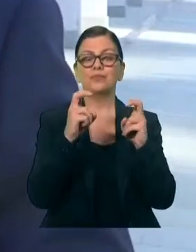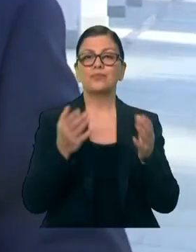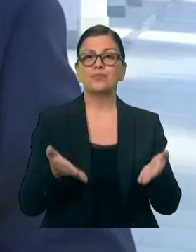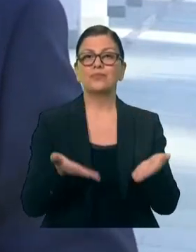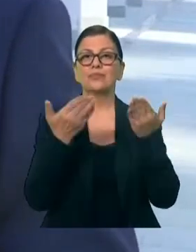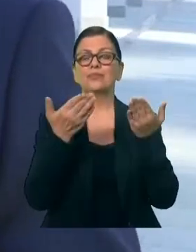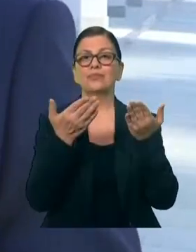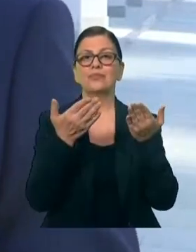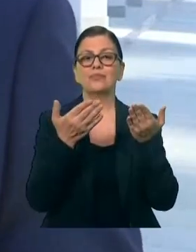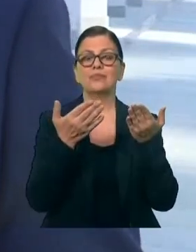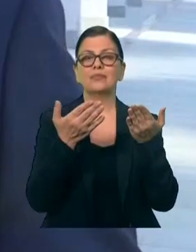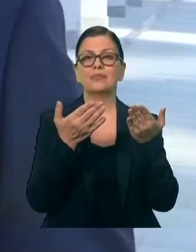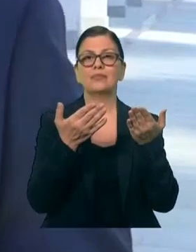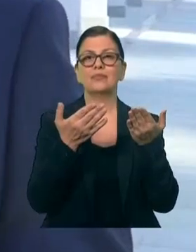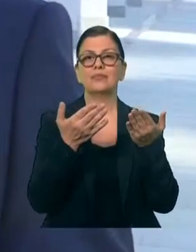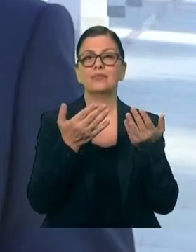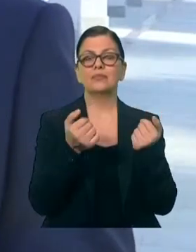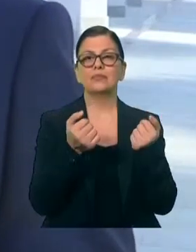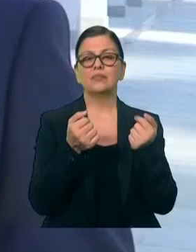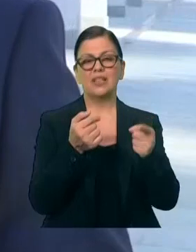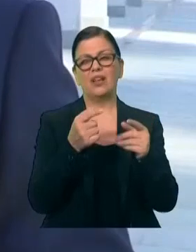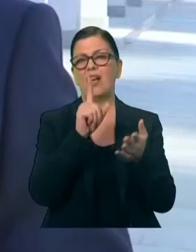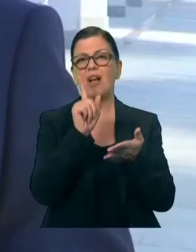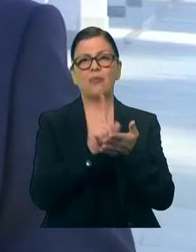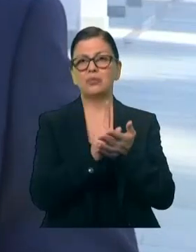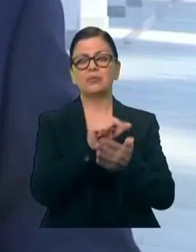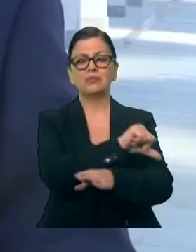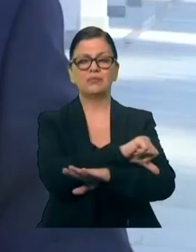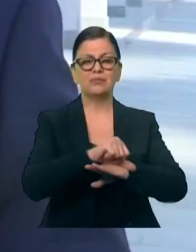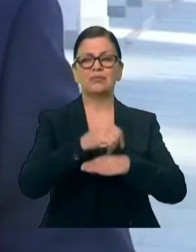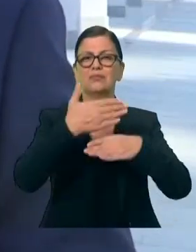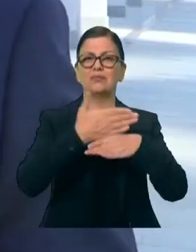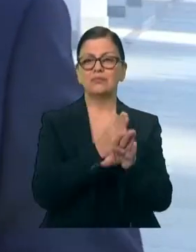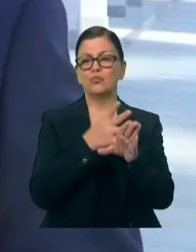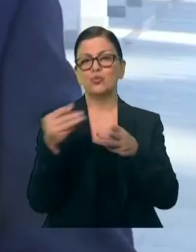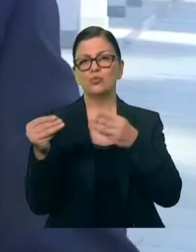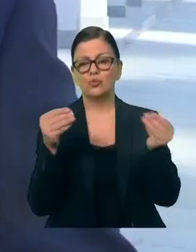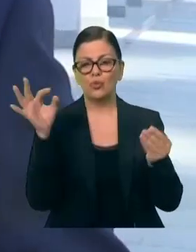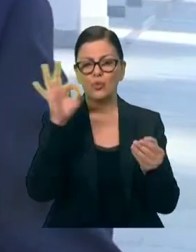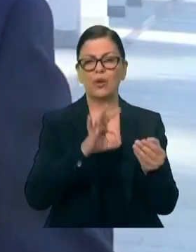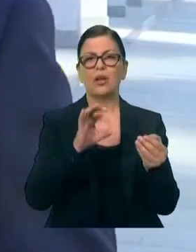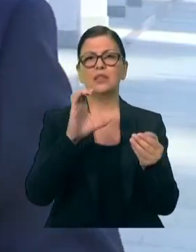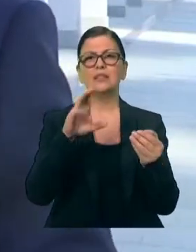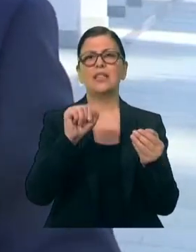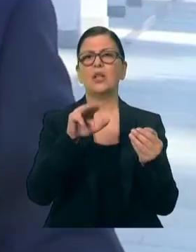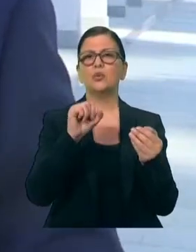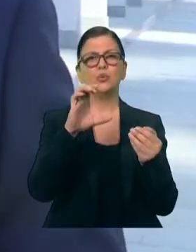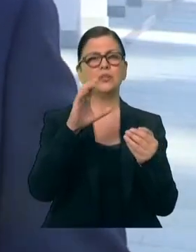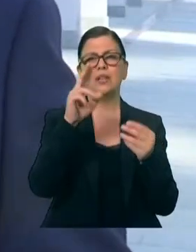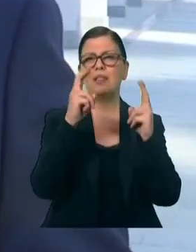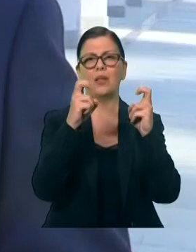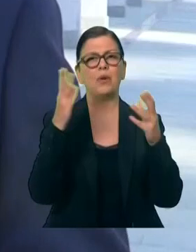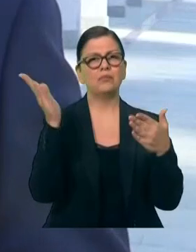də regional məsələ. Təbii ki, burada delimitasiya, demarkasiyadan söhbət gedir. Eyni zamanda statusdan təbii ki, söhbət gedə bilməz